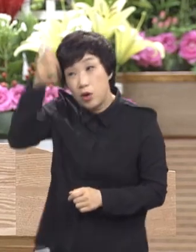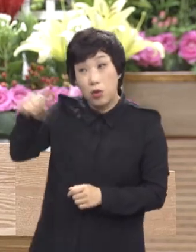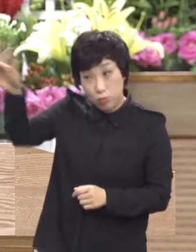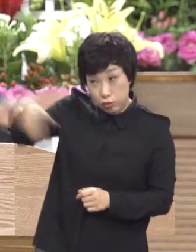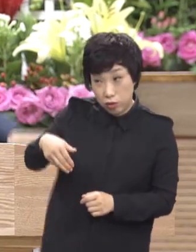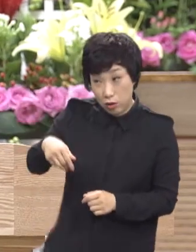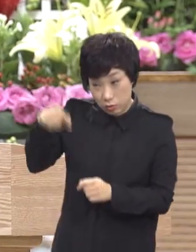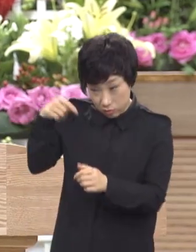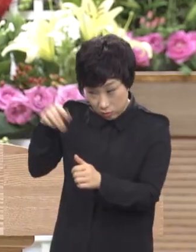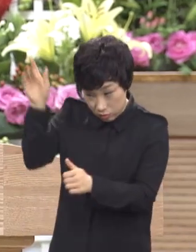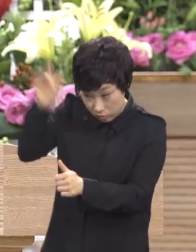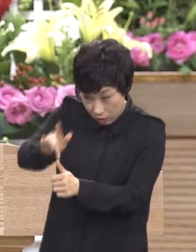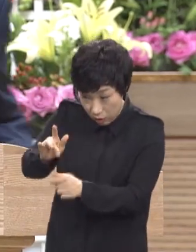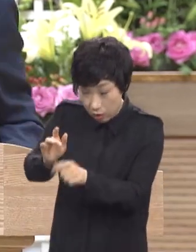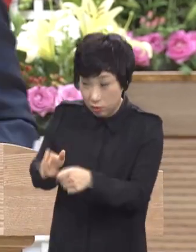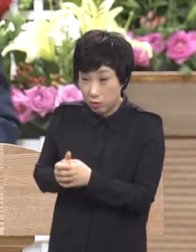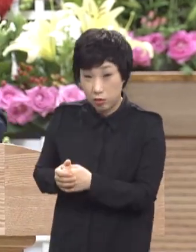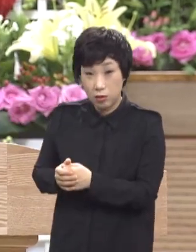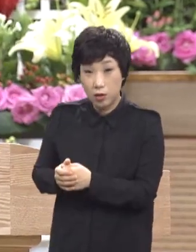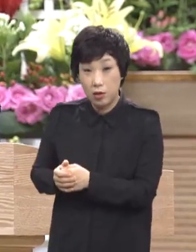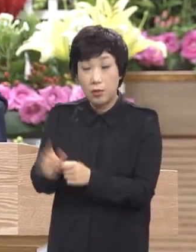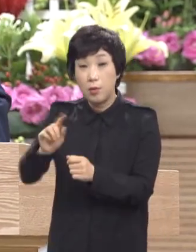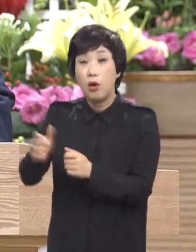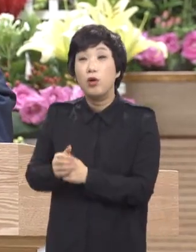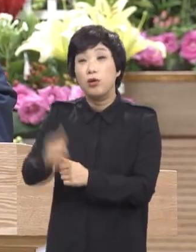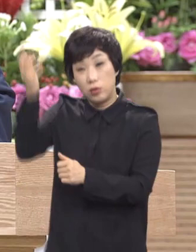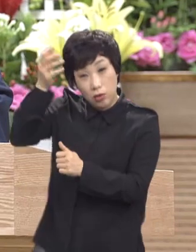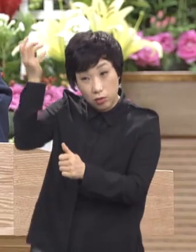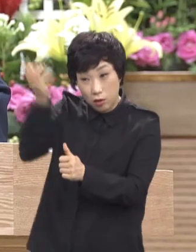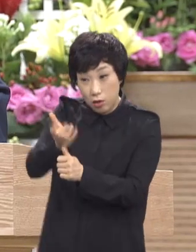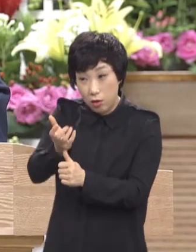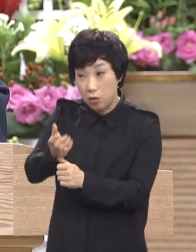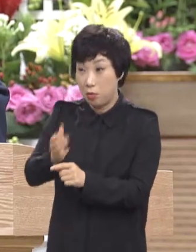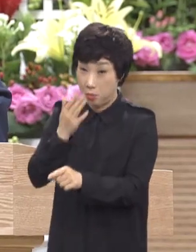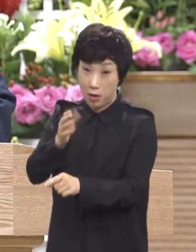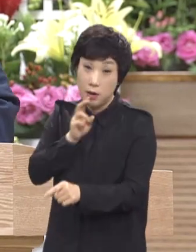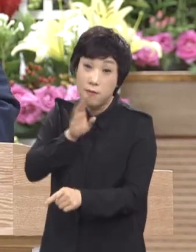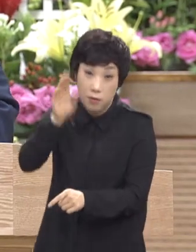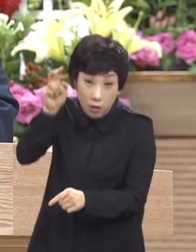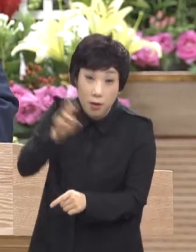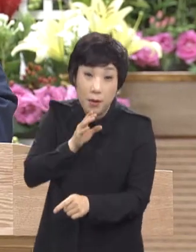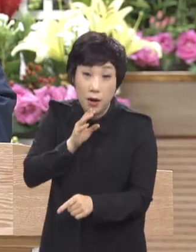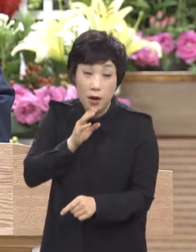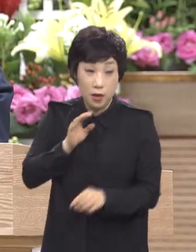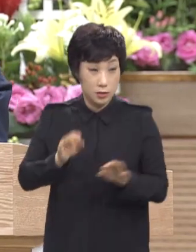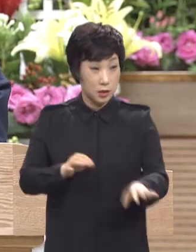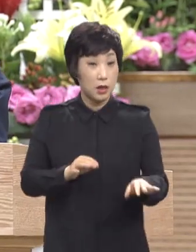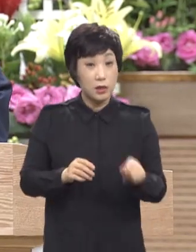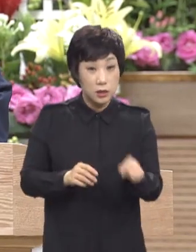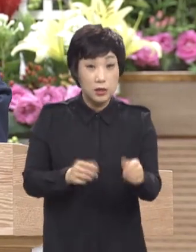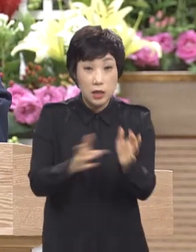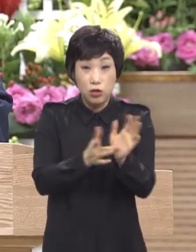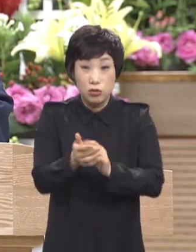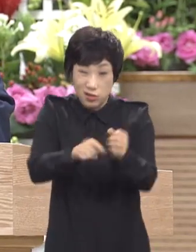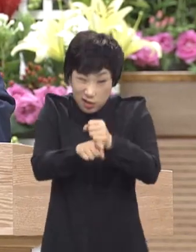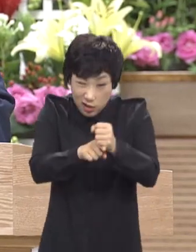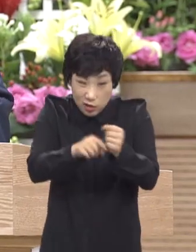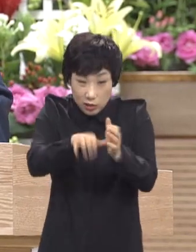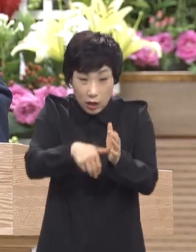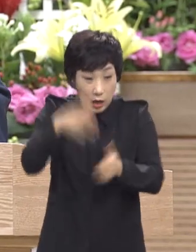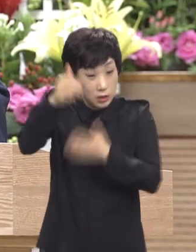그들이 그토록 표적을 구하며 네가 하나님의 아들이거든 표적을 드러내라 해도 전혀 안